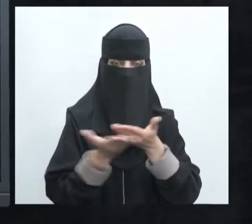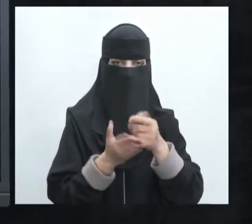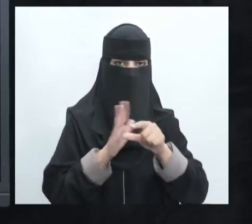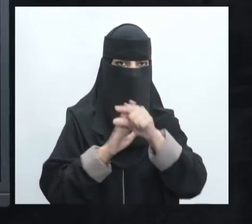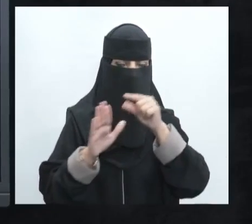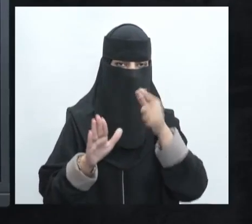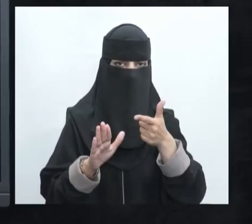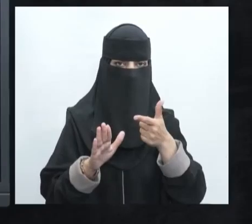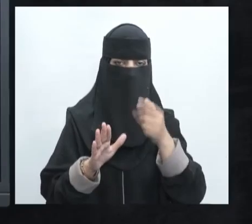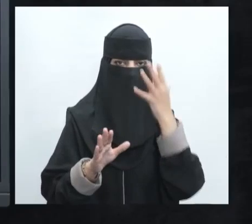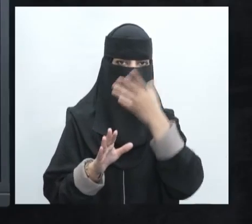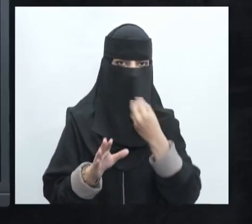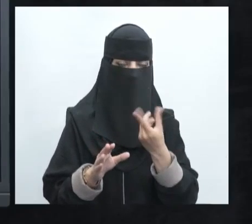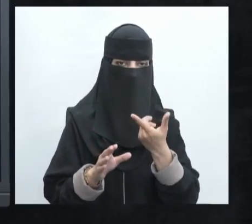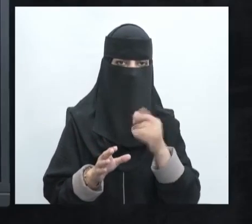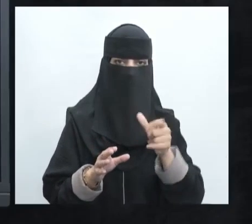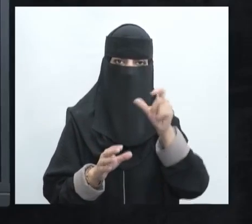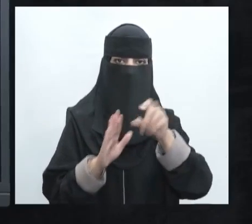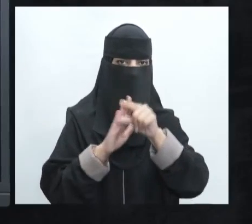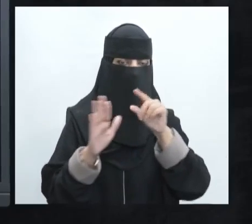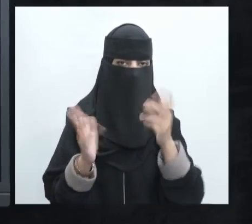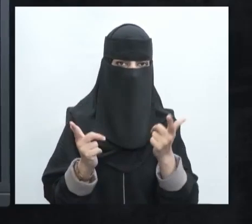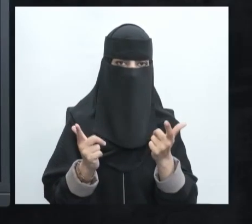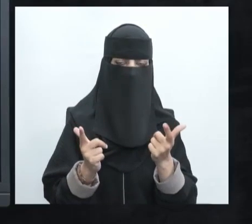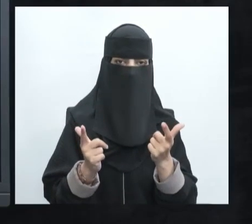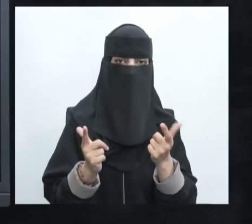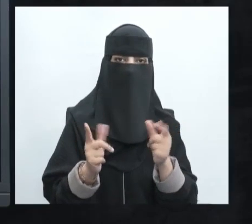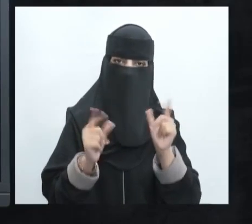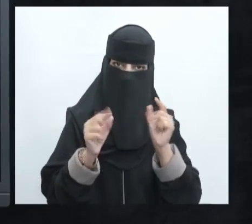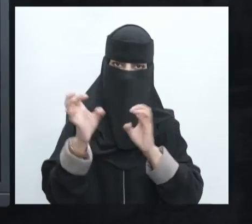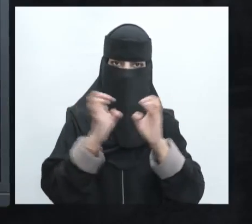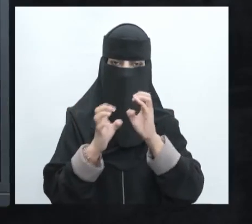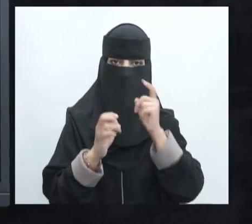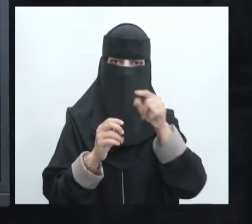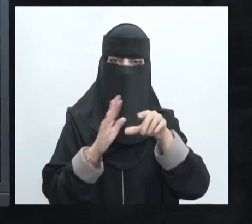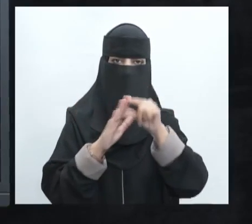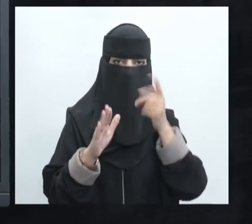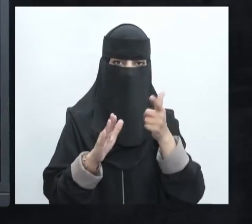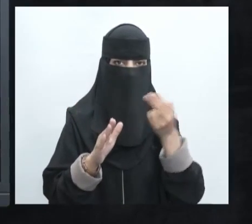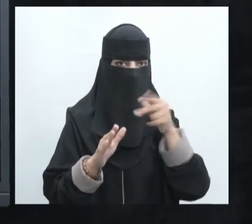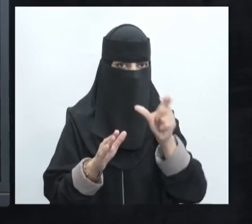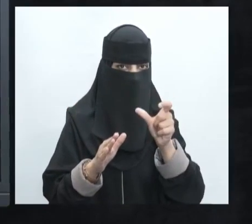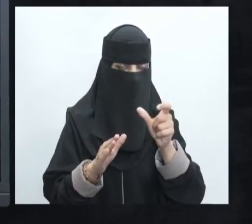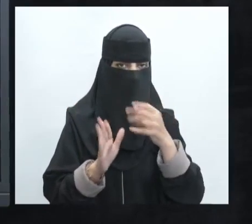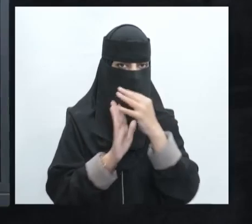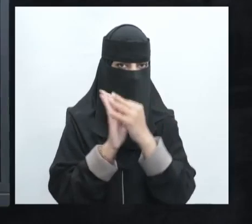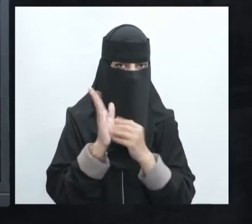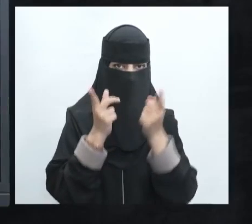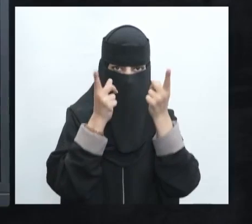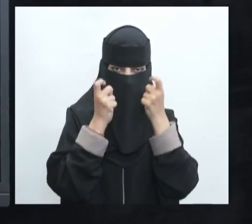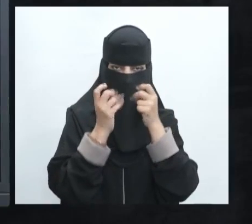موضوعا جميلا. ما هو هذا الموضوع؟ أحسنتم، إنه عن نص